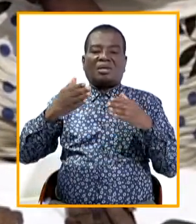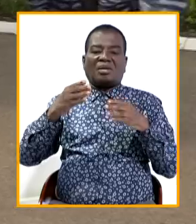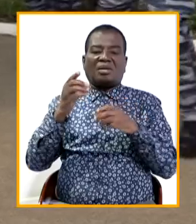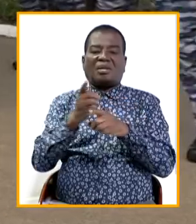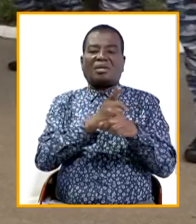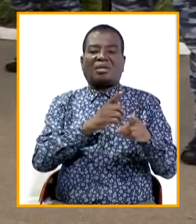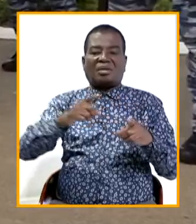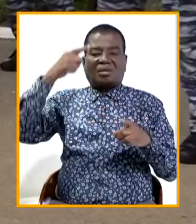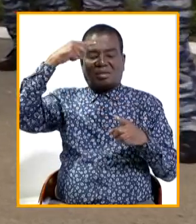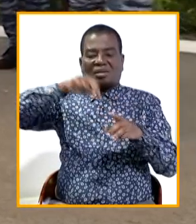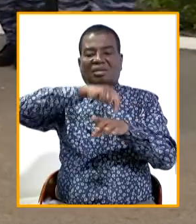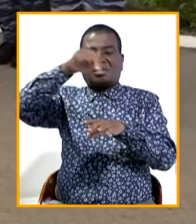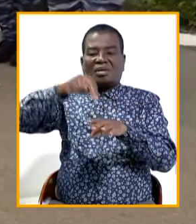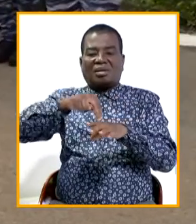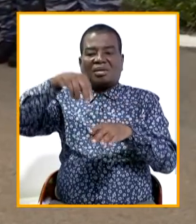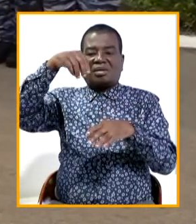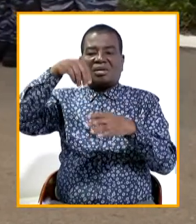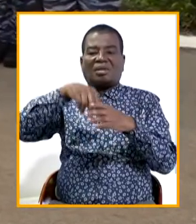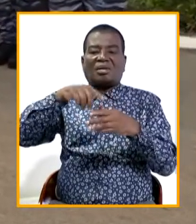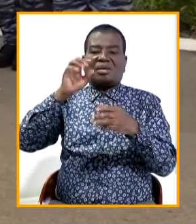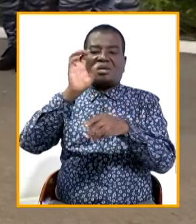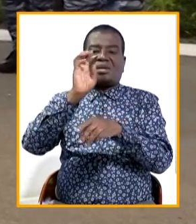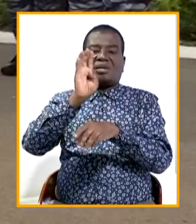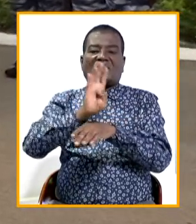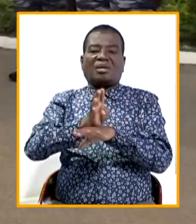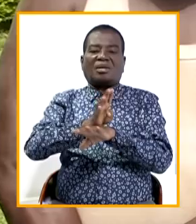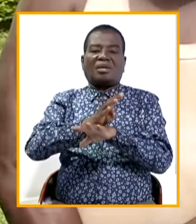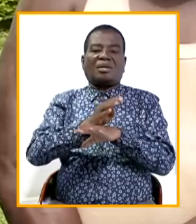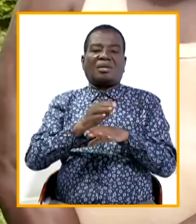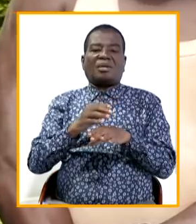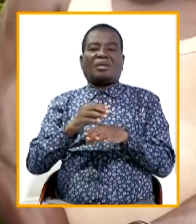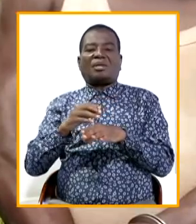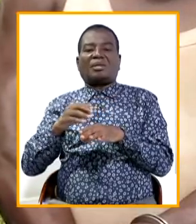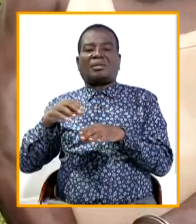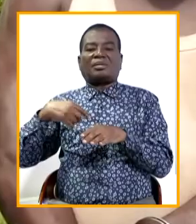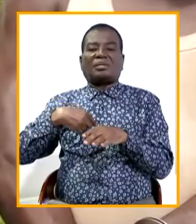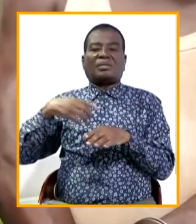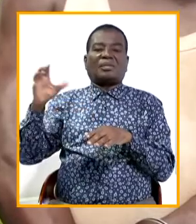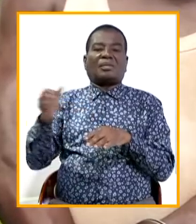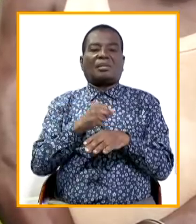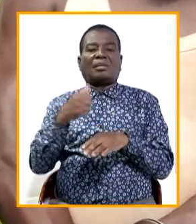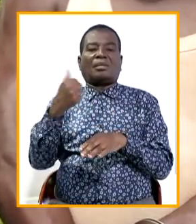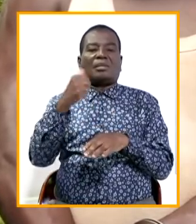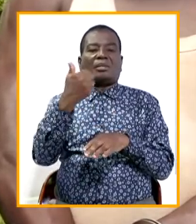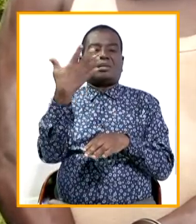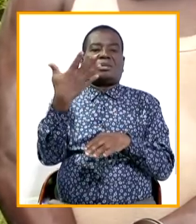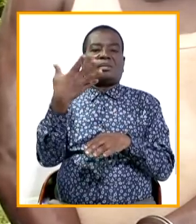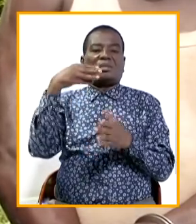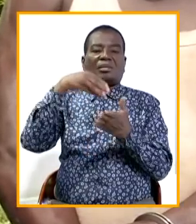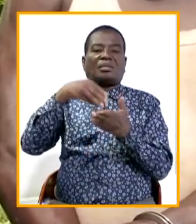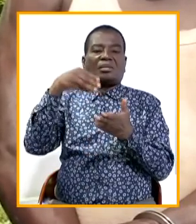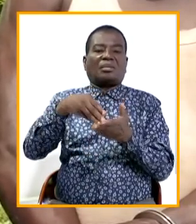de la gendarmerie nationale basée à Boaké. Je braquais à Sassandra. Je pris 15 millions. J'ai